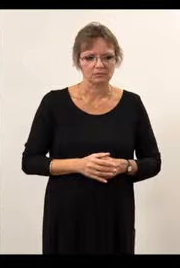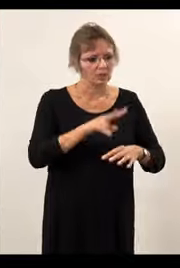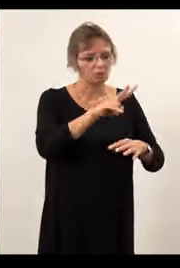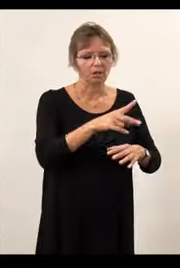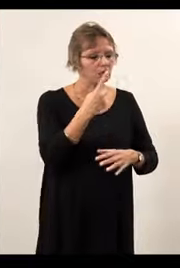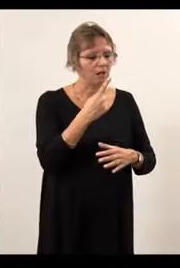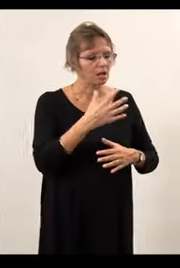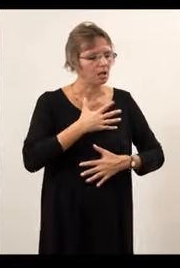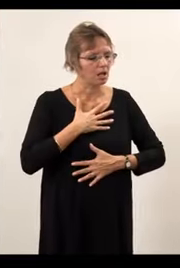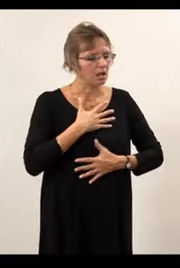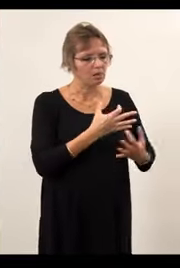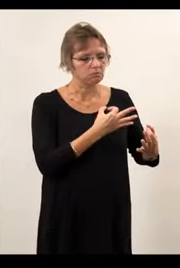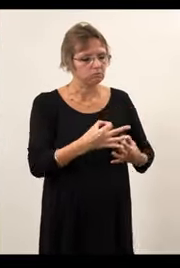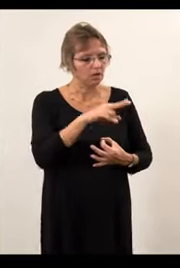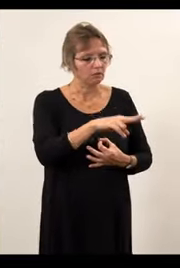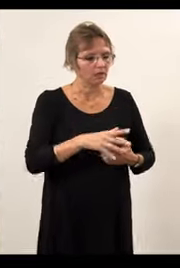J'avais tout le temps peur.